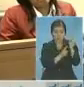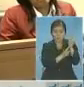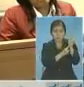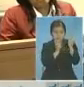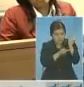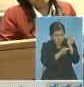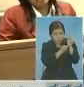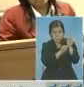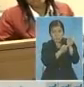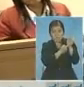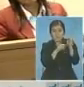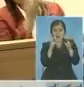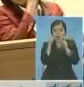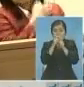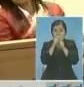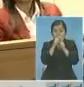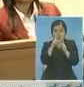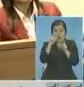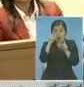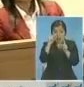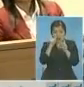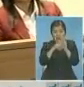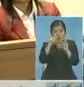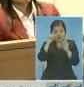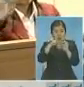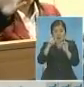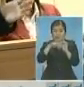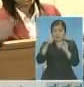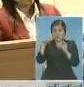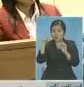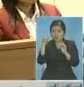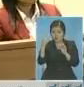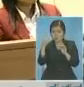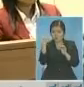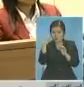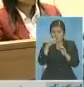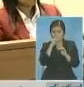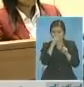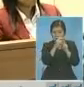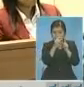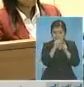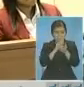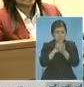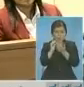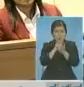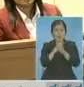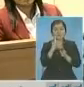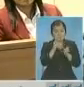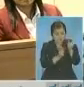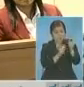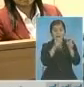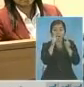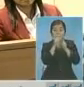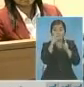นกระป๋องท่านย้ำคำว่าตูดหลายครั้งเหลือเกินผมไม่ทราบว่าคือท่านเรียกอย่างนั้นได้อย่างไรจริงแล้วควรจะเรียกว่าก้น